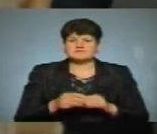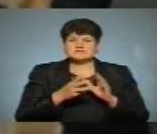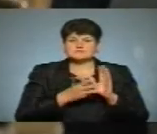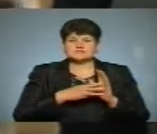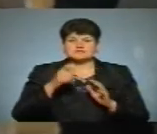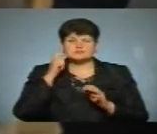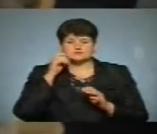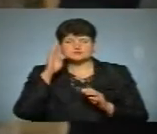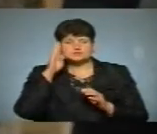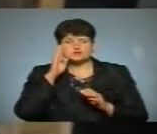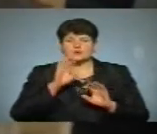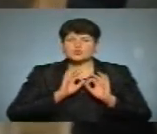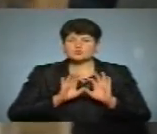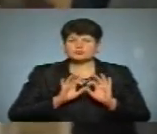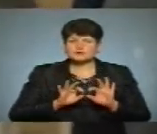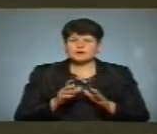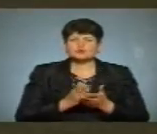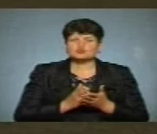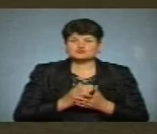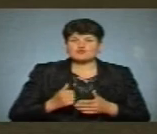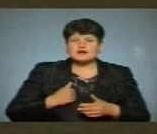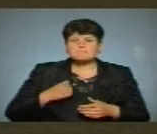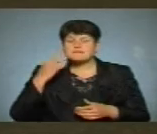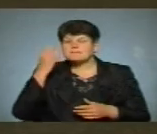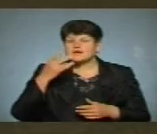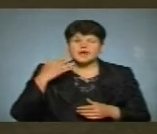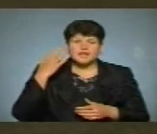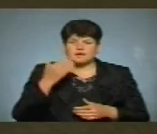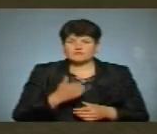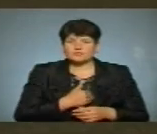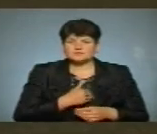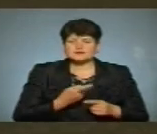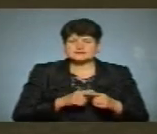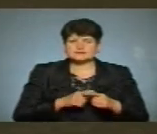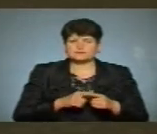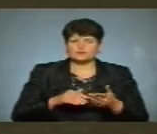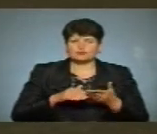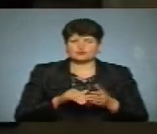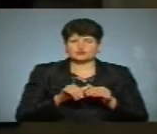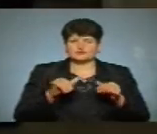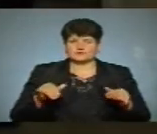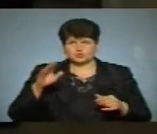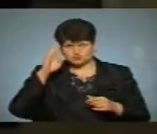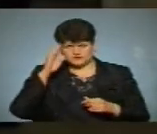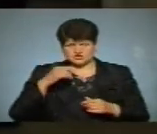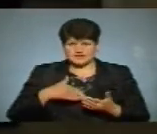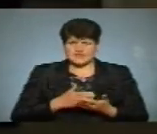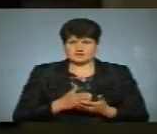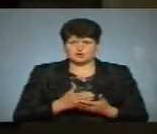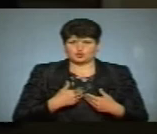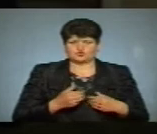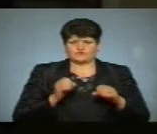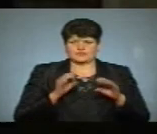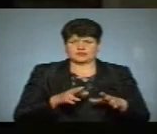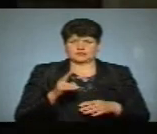18-річний Сергій Ковай розповідає, про службу в армії мріяв. Каже, це допоможе розвинути чоловічі якості. Я хочу віддати долг